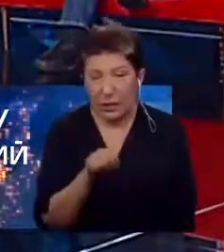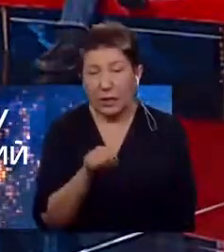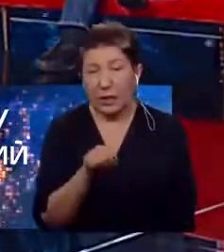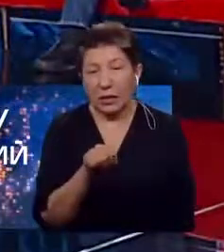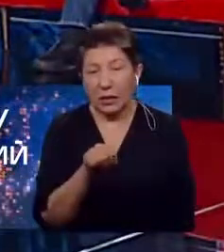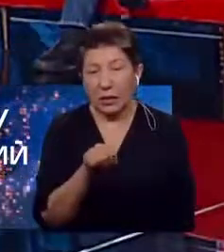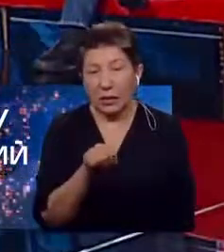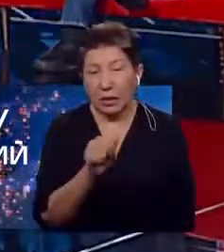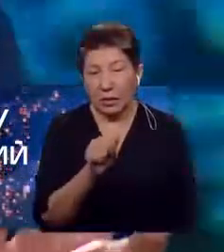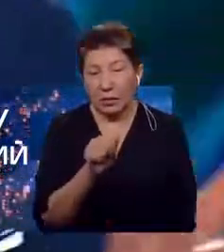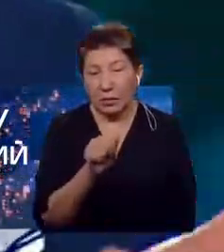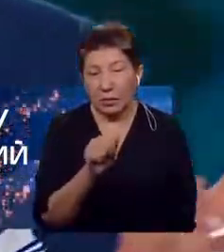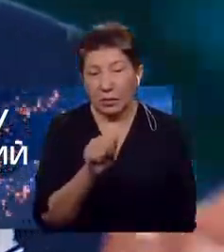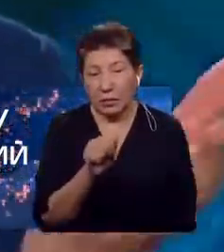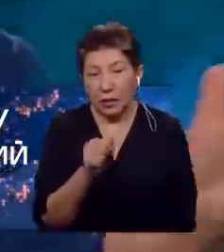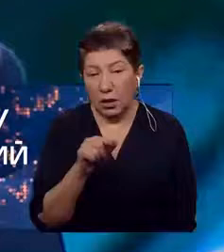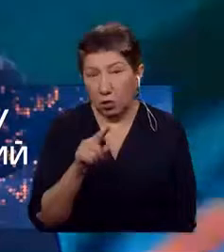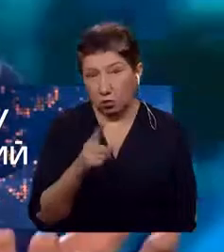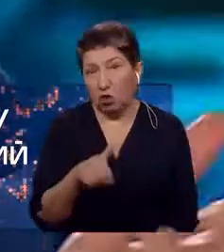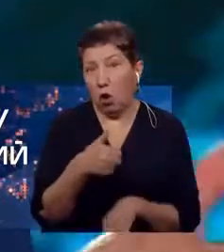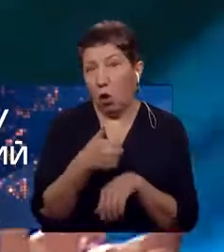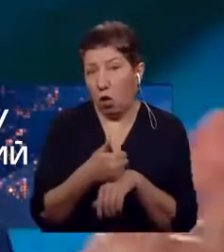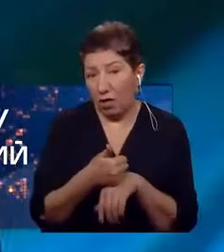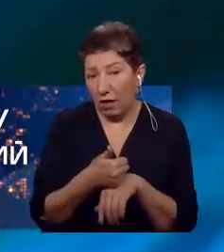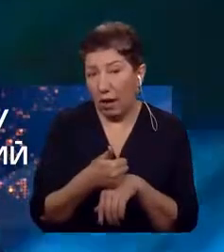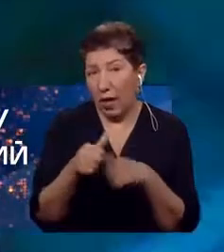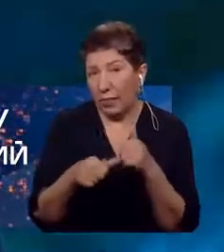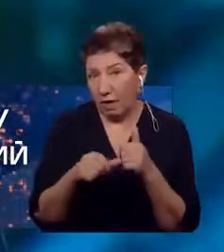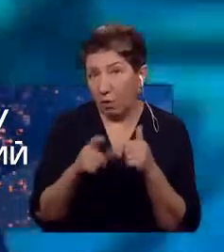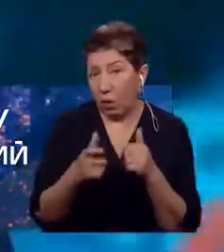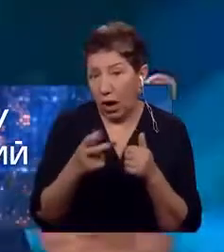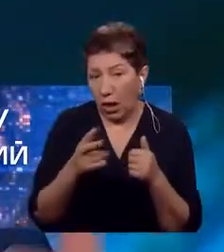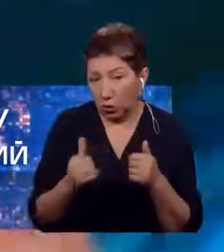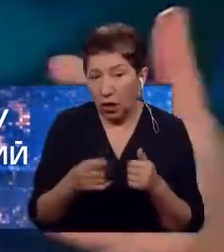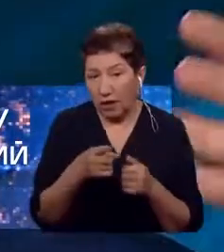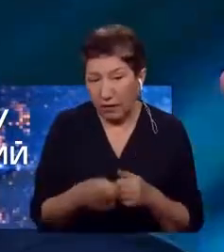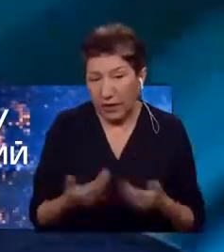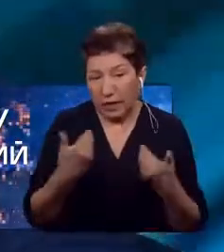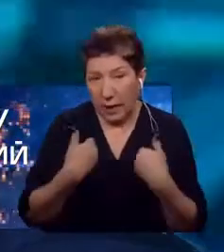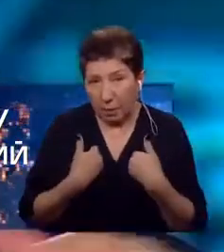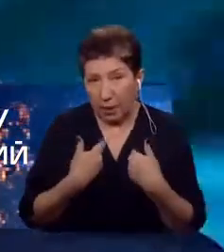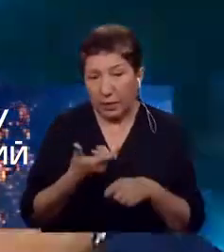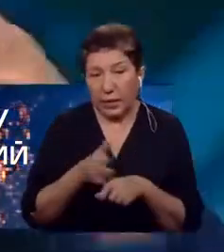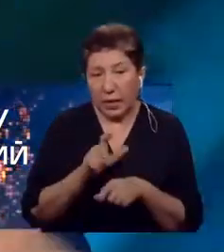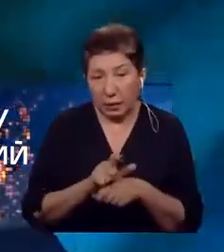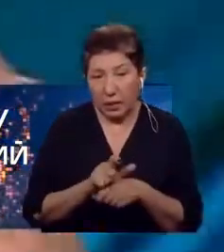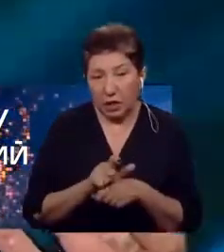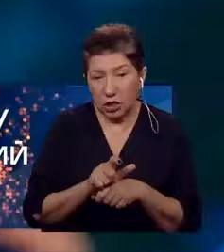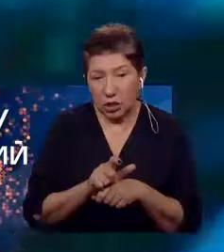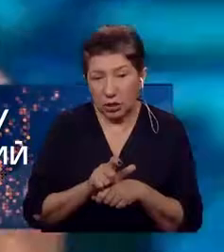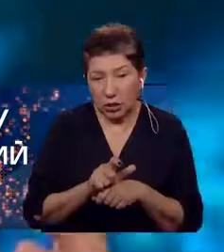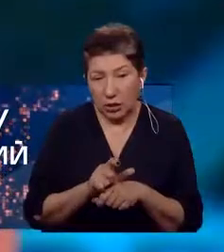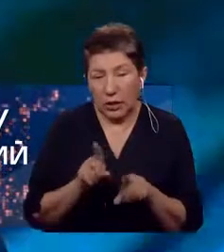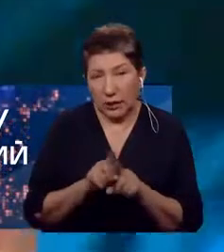ну, тому що він голова «Нафтогазу», він для мене найбільш